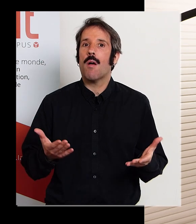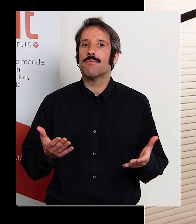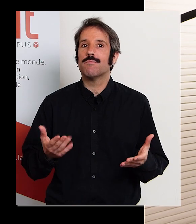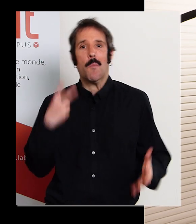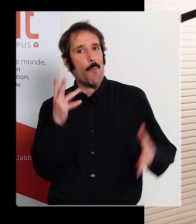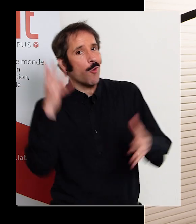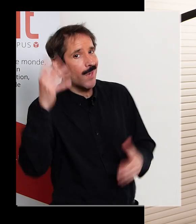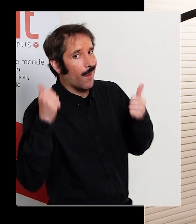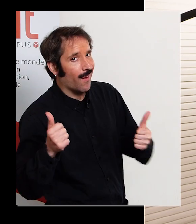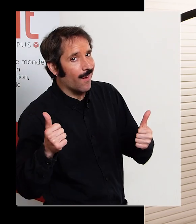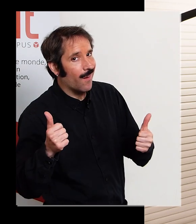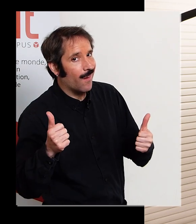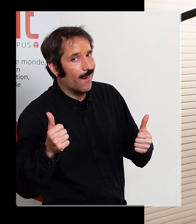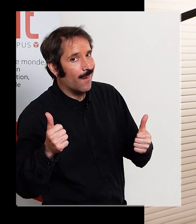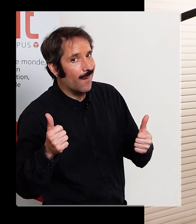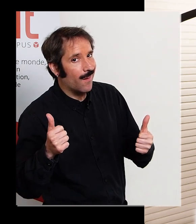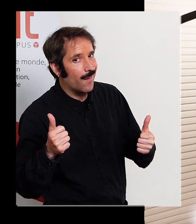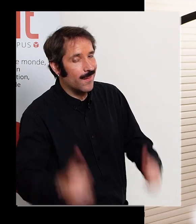Ben maintenant, à vos projets.